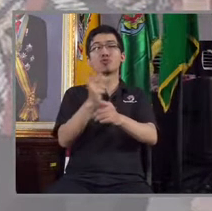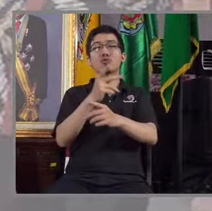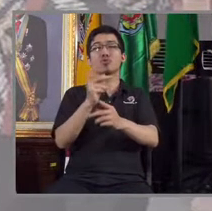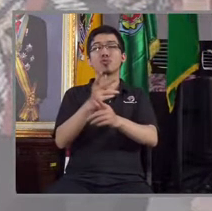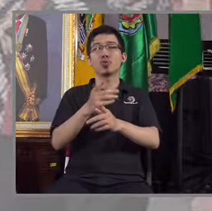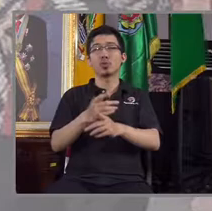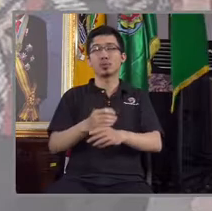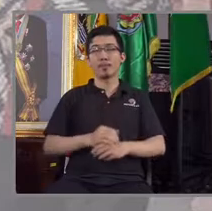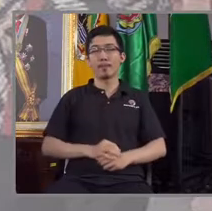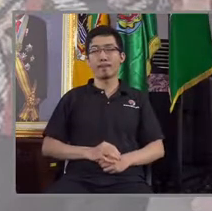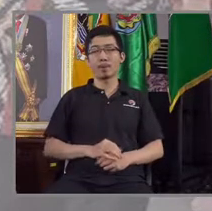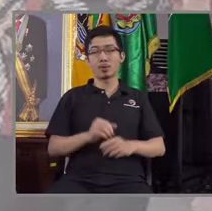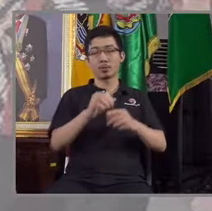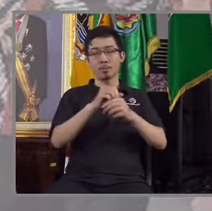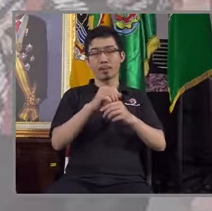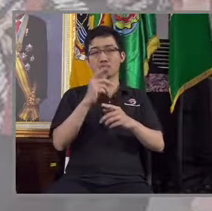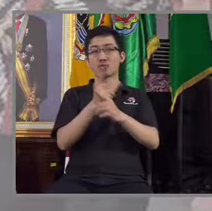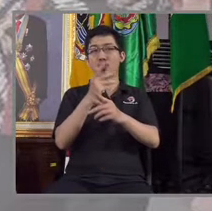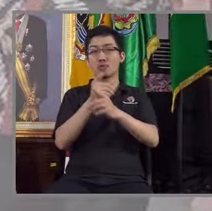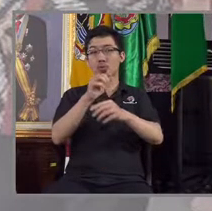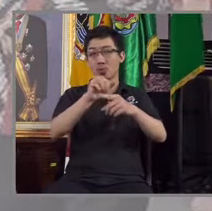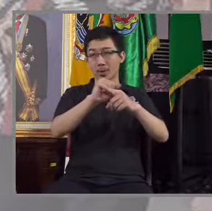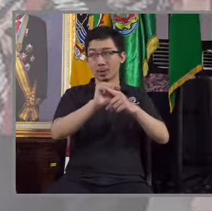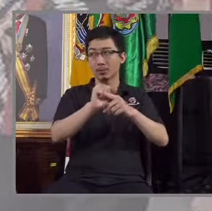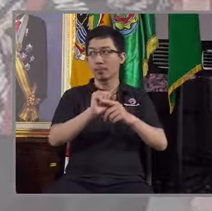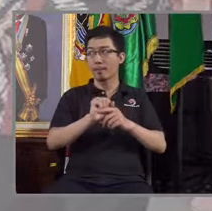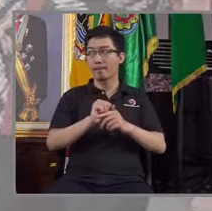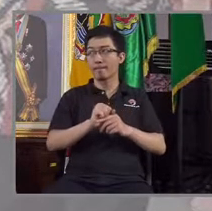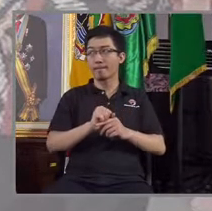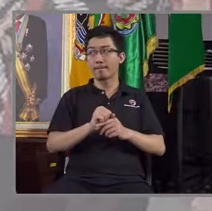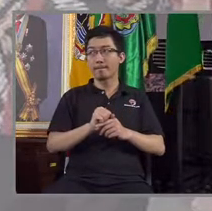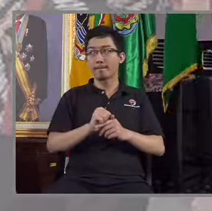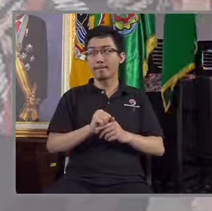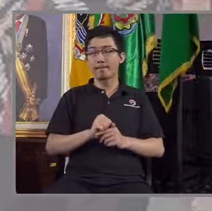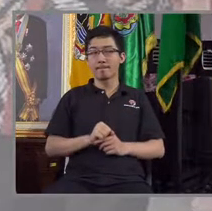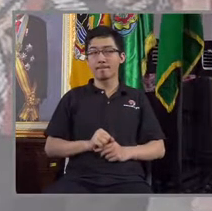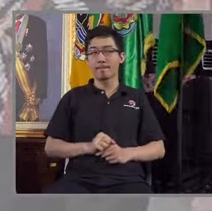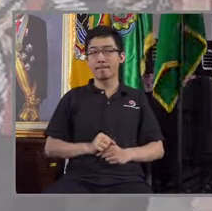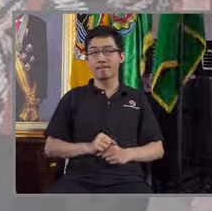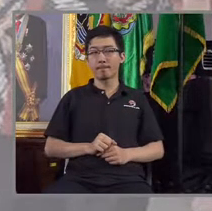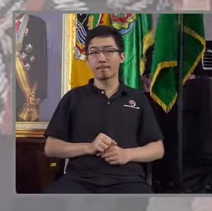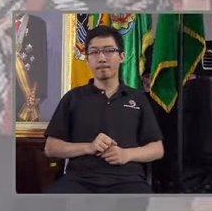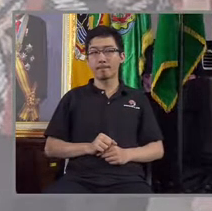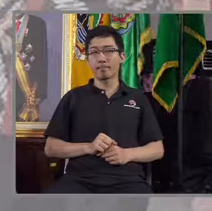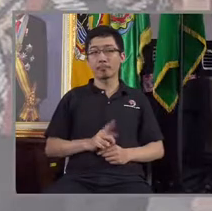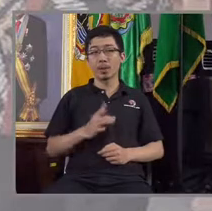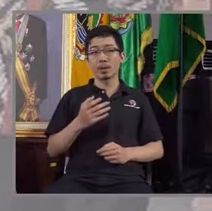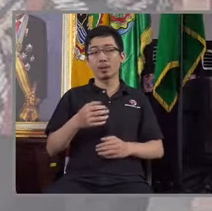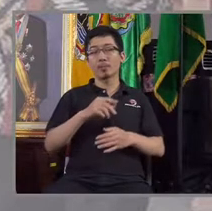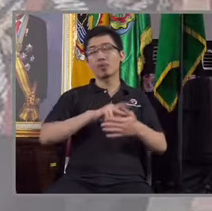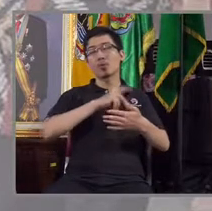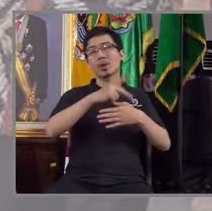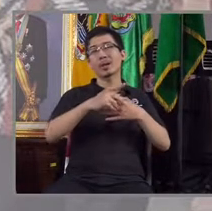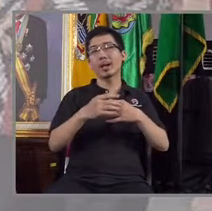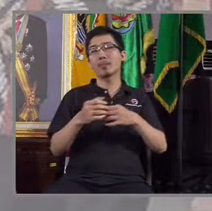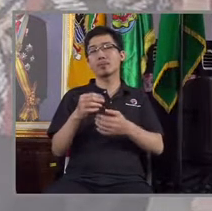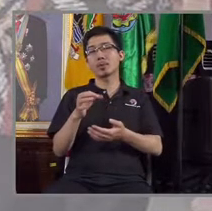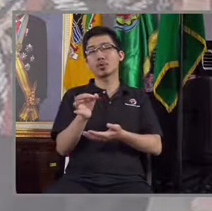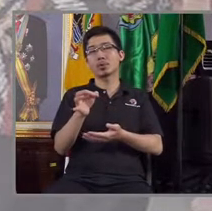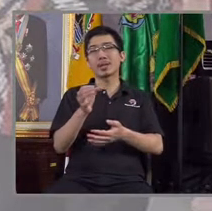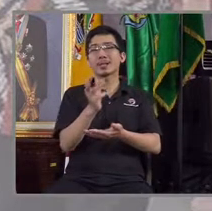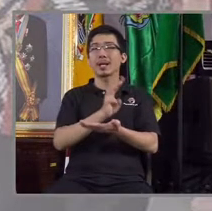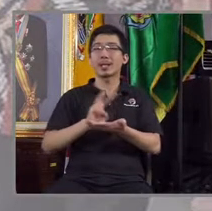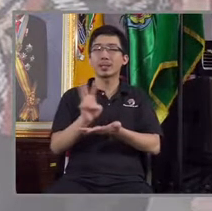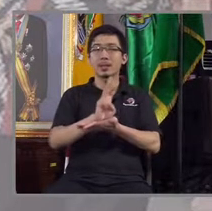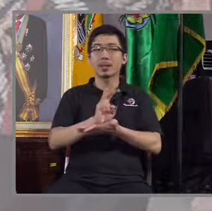mengajar dan SKB negeri, kemudian Salatiga Kota Literasi, di mana setiap